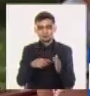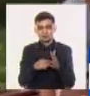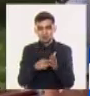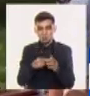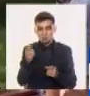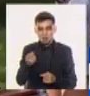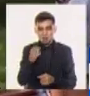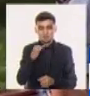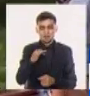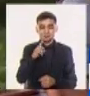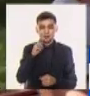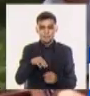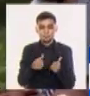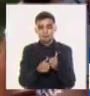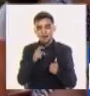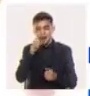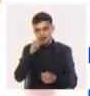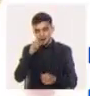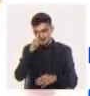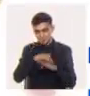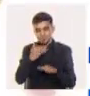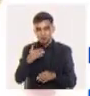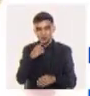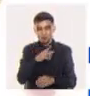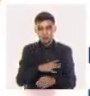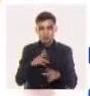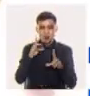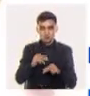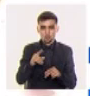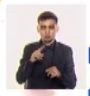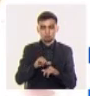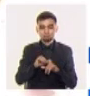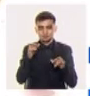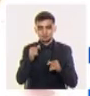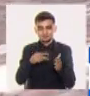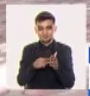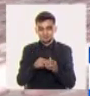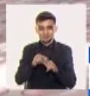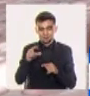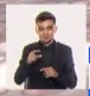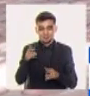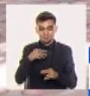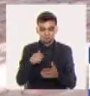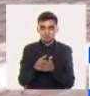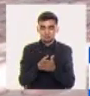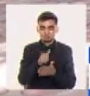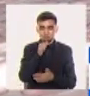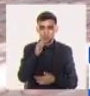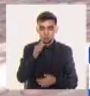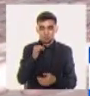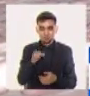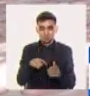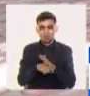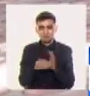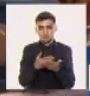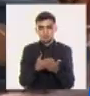выплат. Заместитель акима обещал, что районные власти рассмотрят возможность повышения этих выплат, чтобы она не была ниже